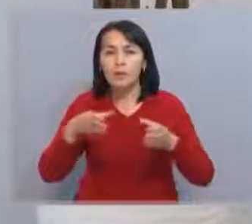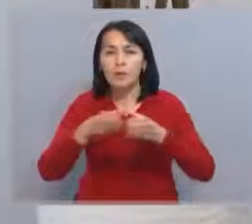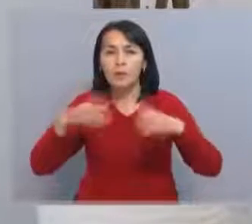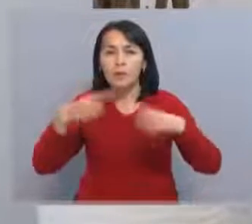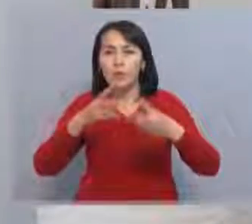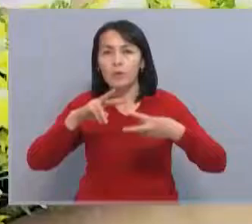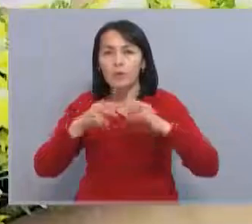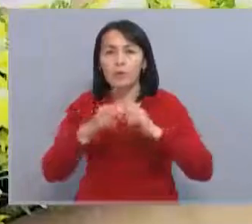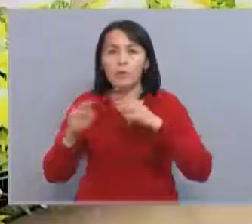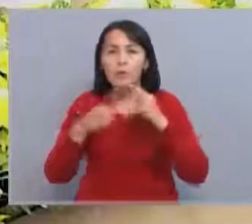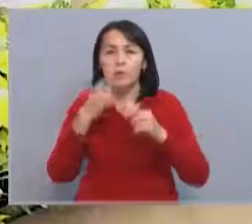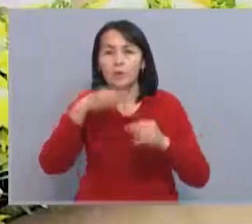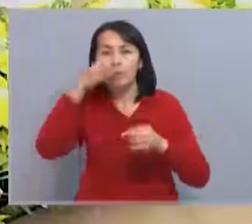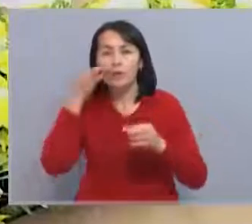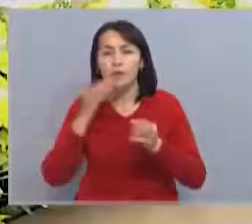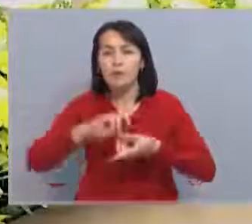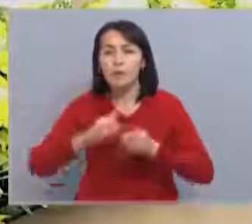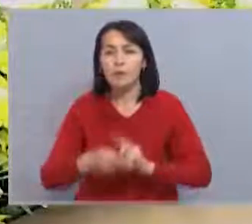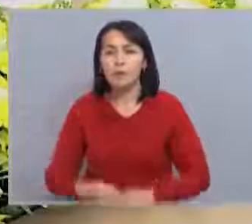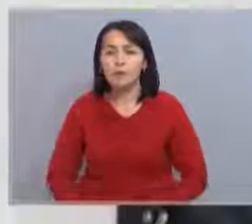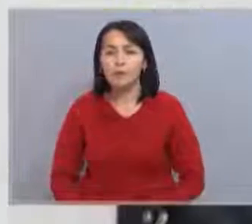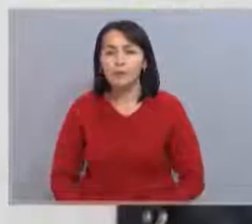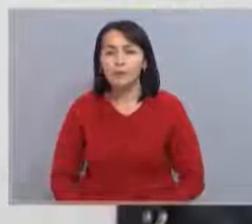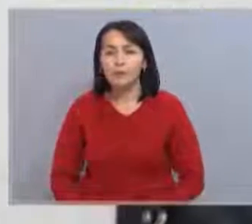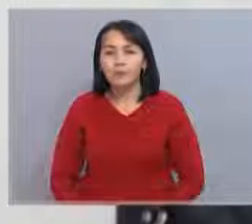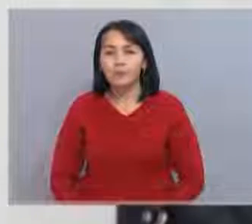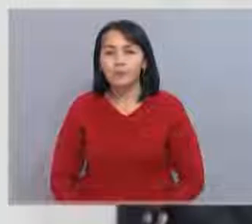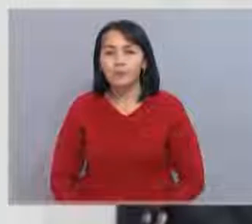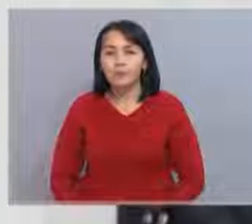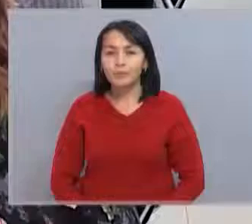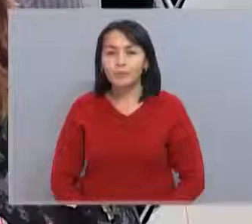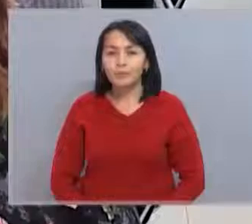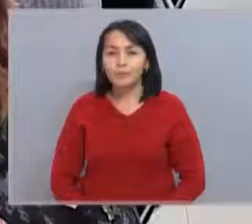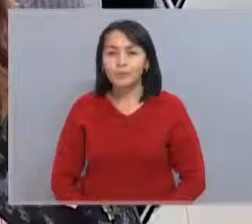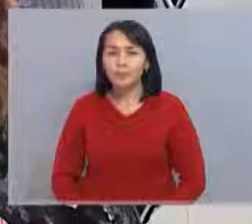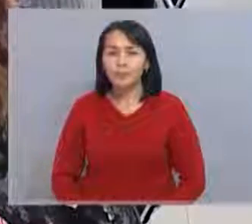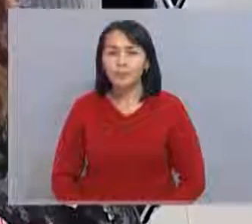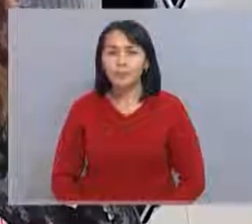көтерген мәселелерді талқылап, тәжірибе алмасты. Нұрлан Пайызов, Айбек Бекбау, Лола Розметова, жаңалықтар.